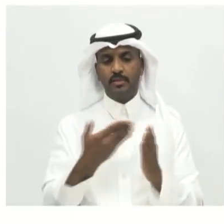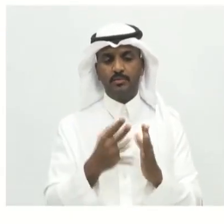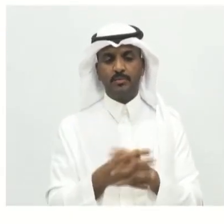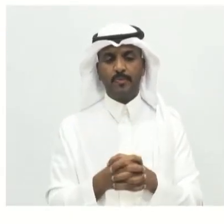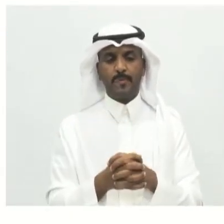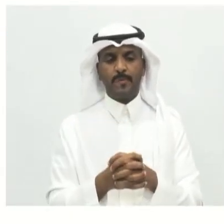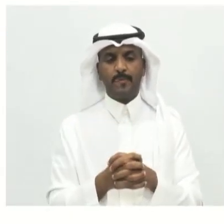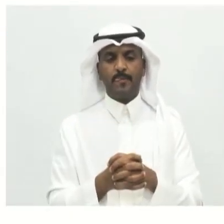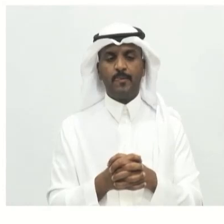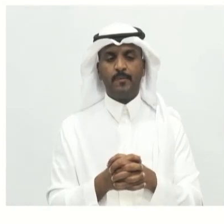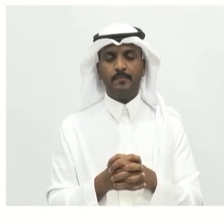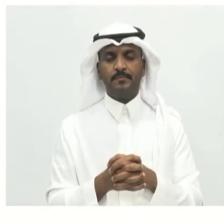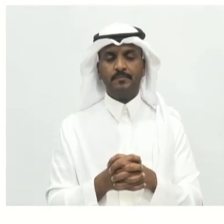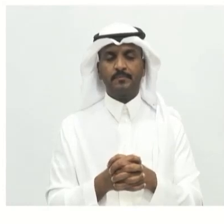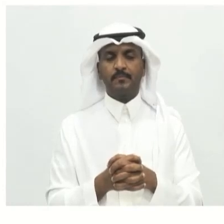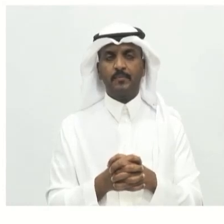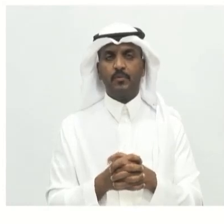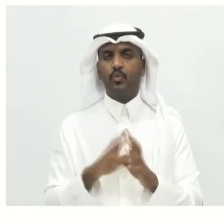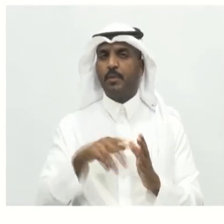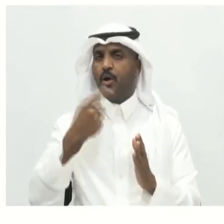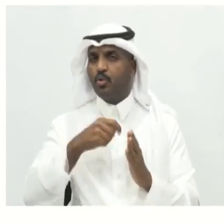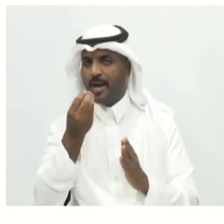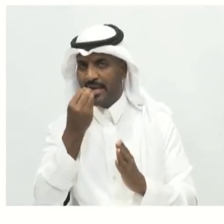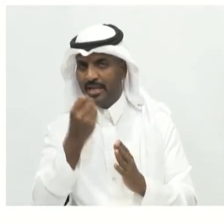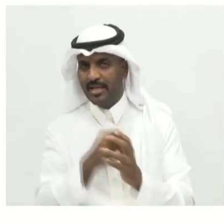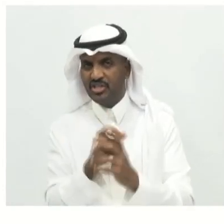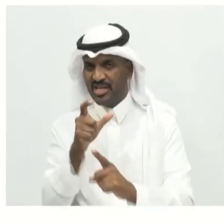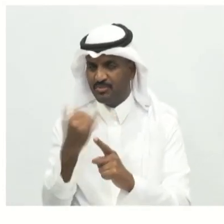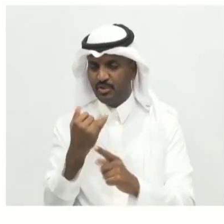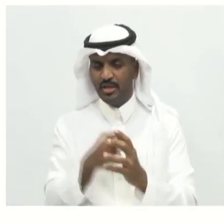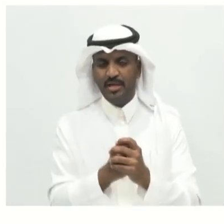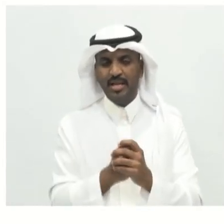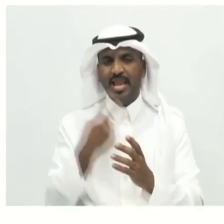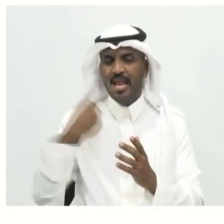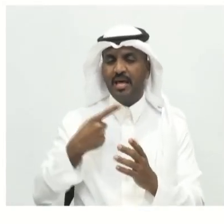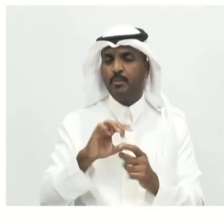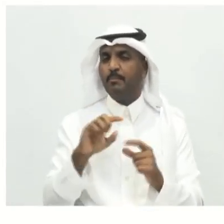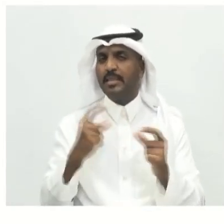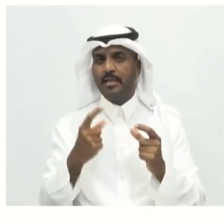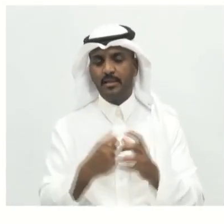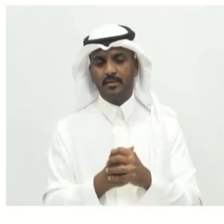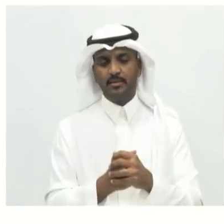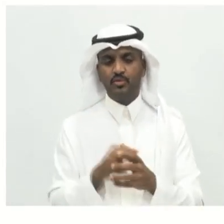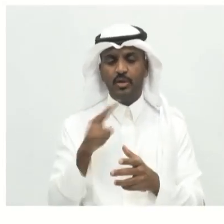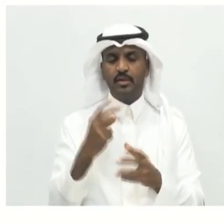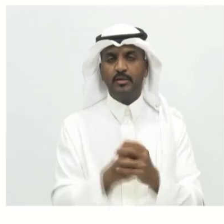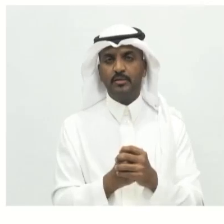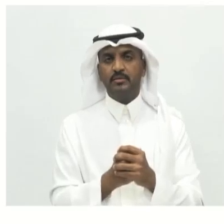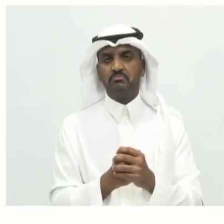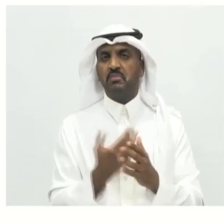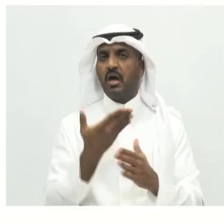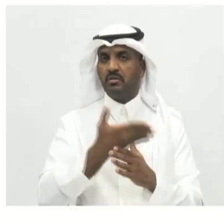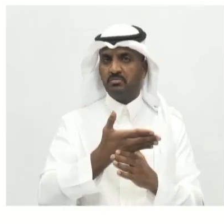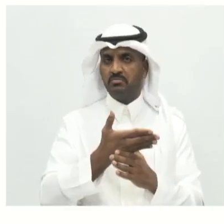درسنا لهذا اليوم ما حكم اكل المضطر للمحرم وما الدليل على ذلك السؤال الثاني